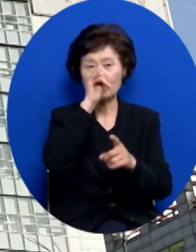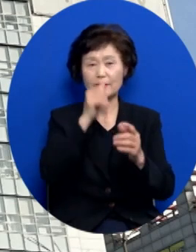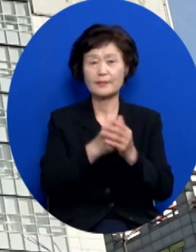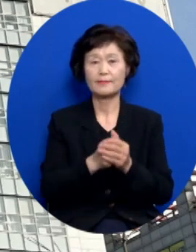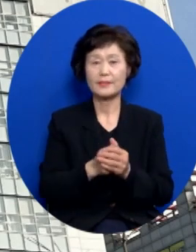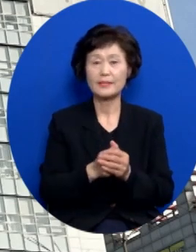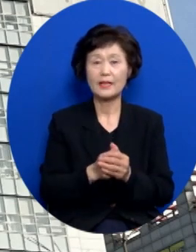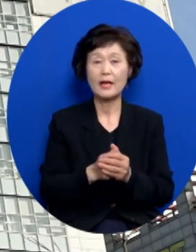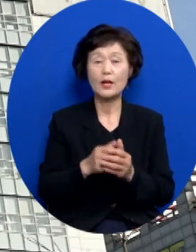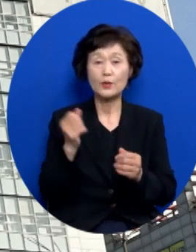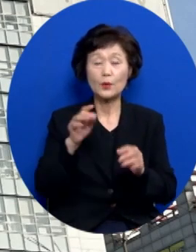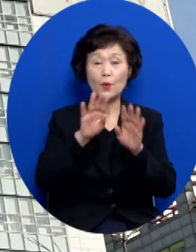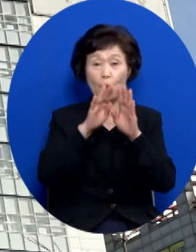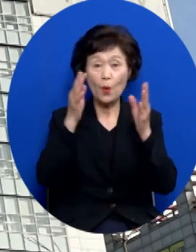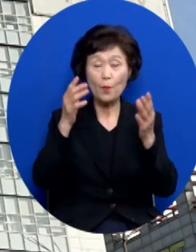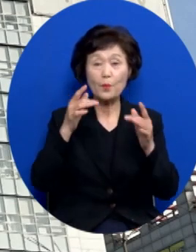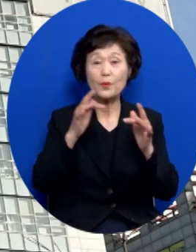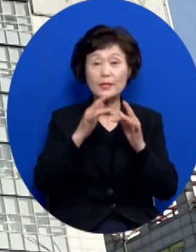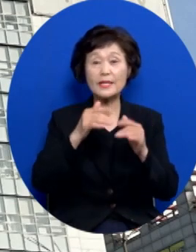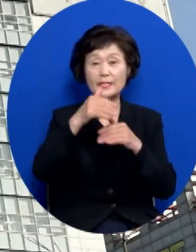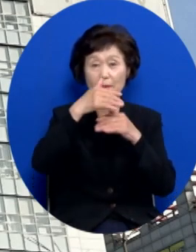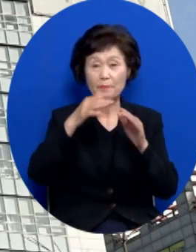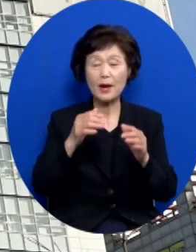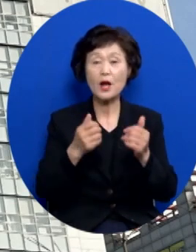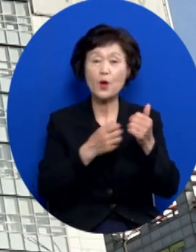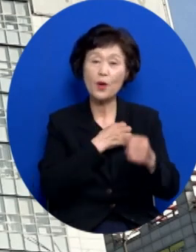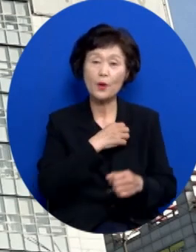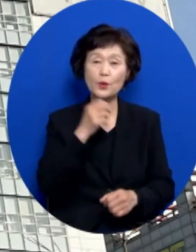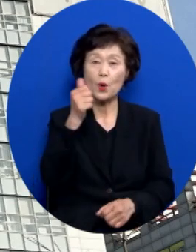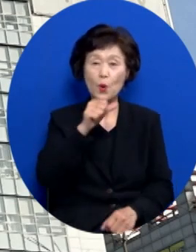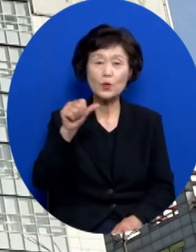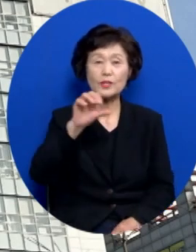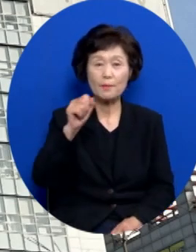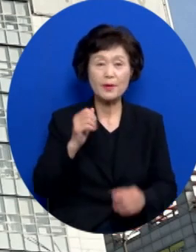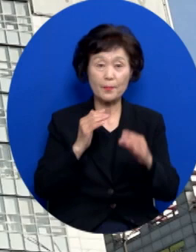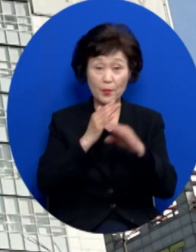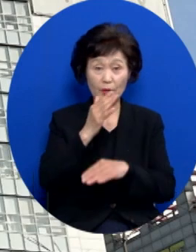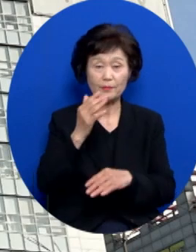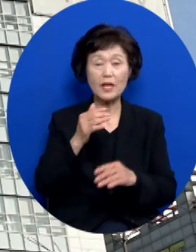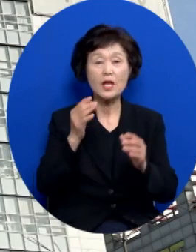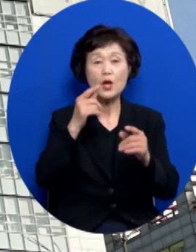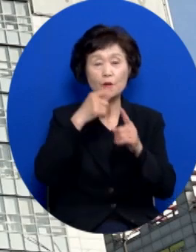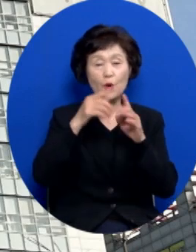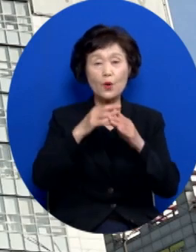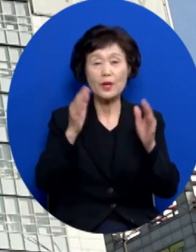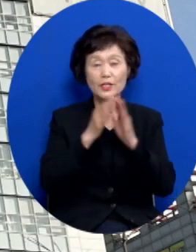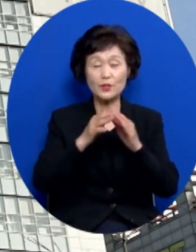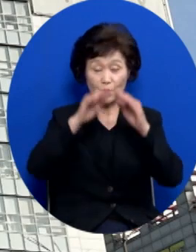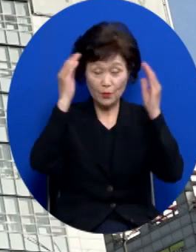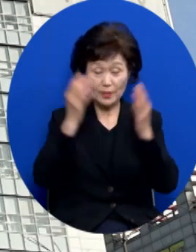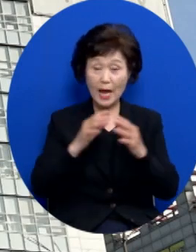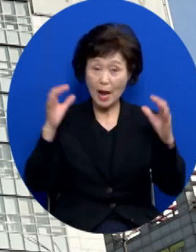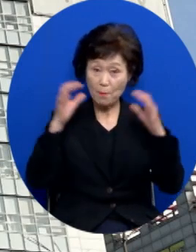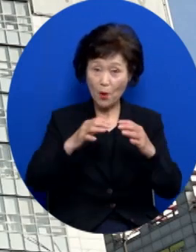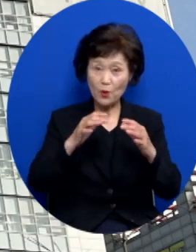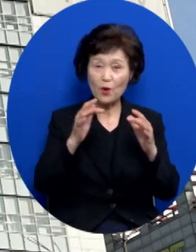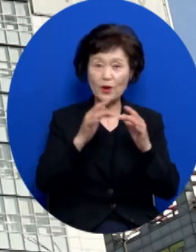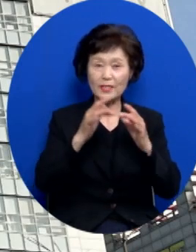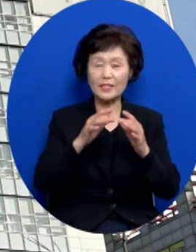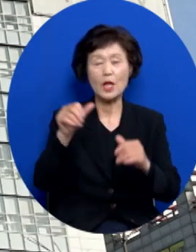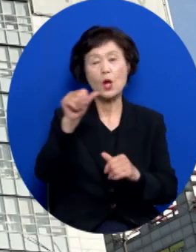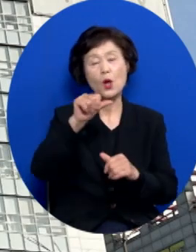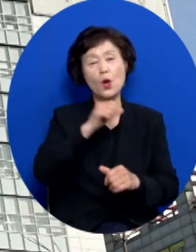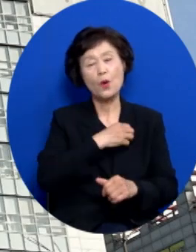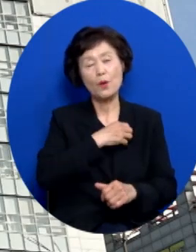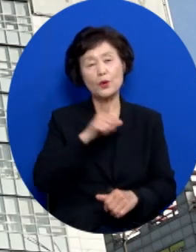운영하는 오픈 채팅방 회원이 5천 명을 돌파했습니다. 교회 친구 다무여는 한국교회에 없던 공식적인 초대형